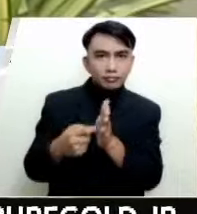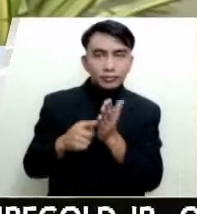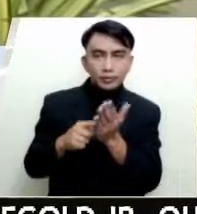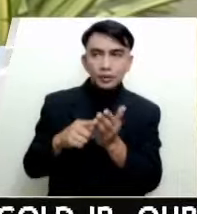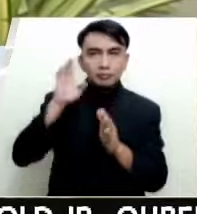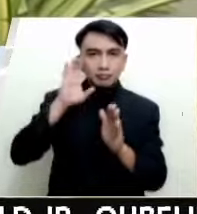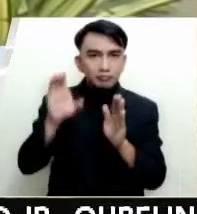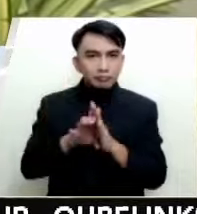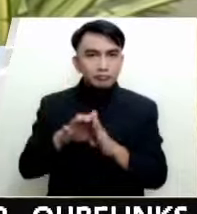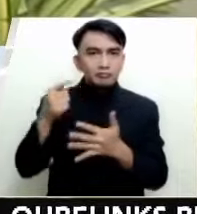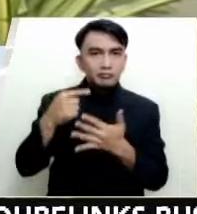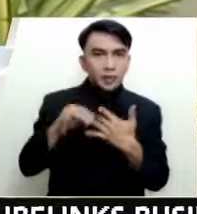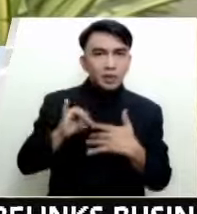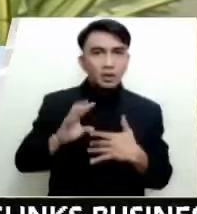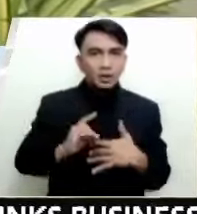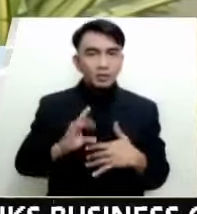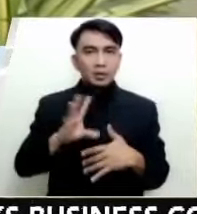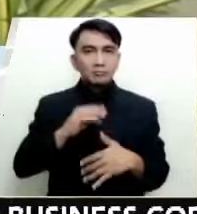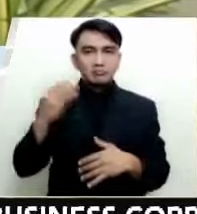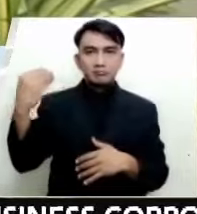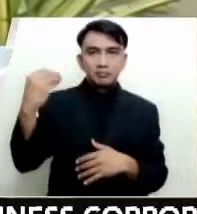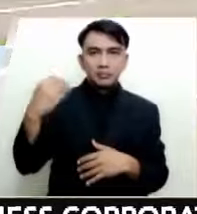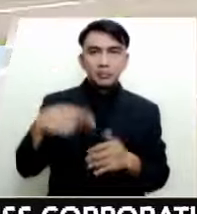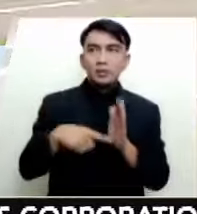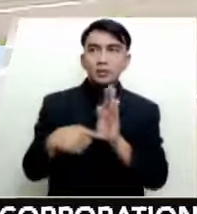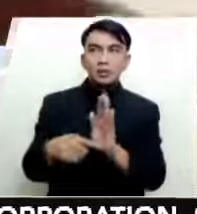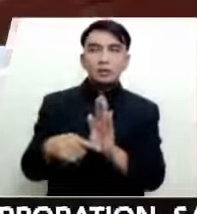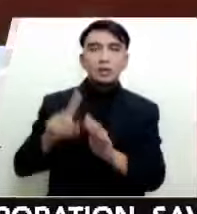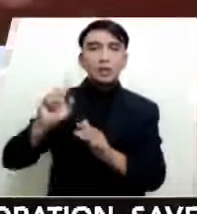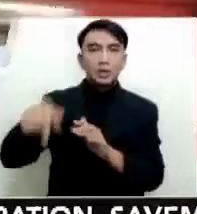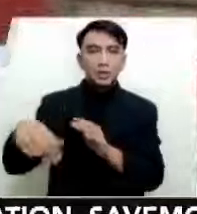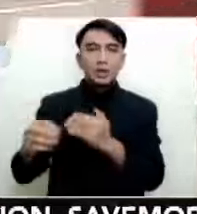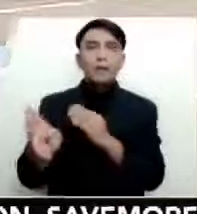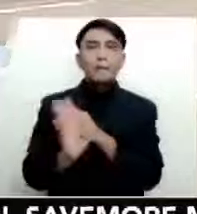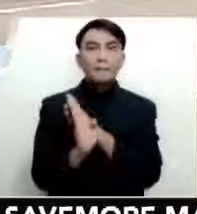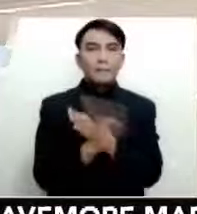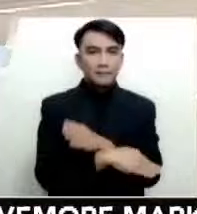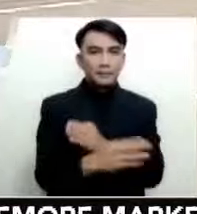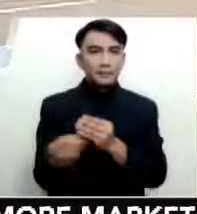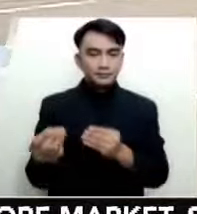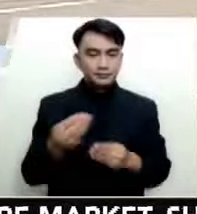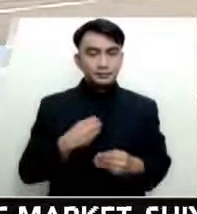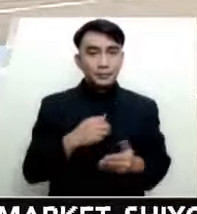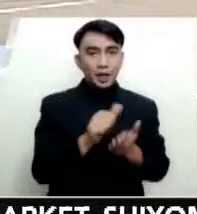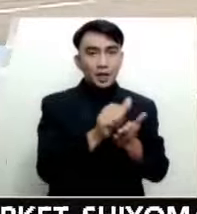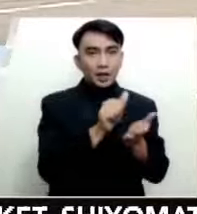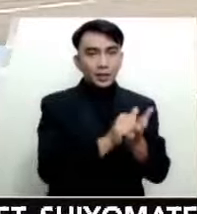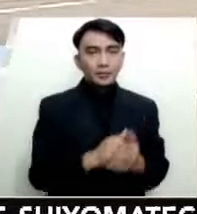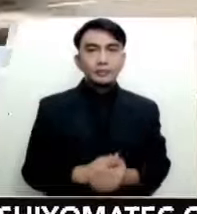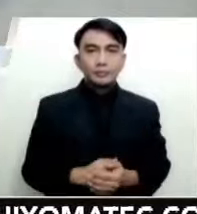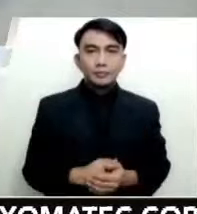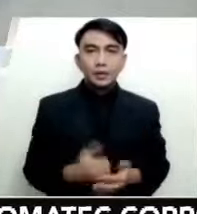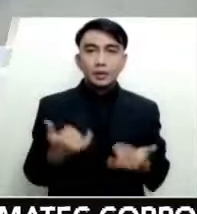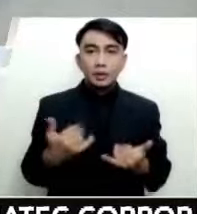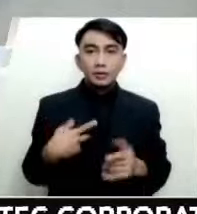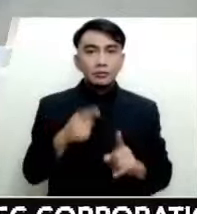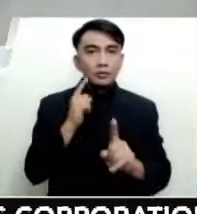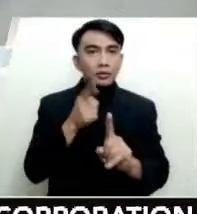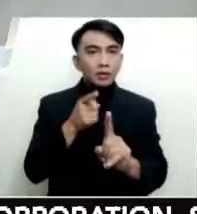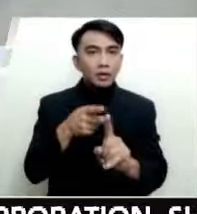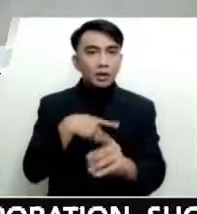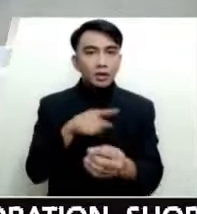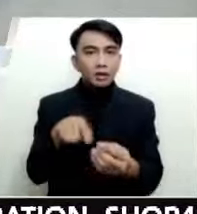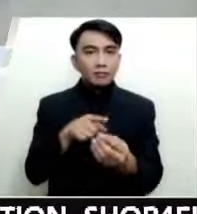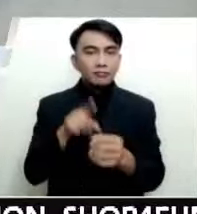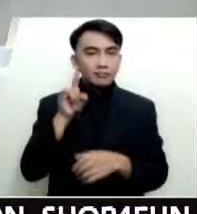ata bago nabalik yung personal account ko. At dahil password ang tinatarget ng cyber criminals para mag-take over ng online